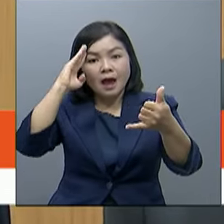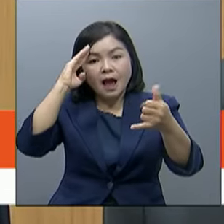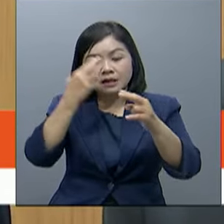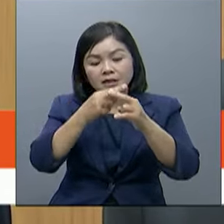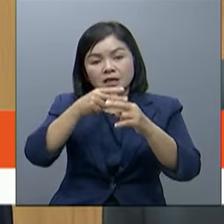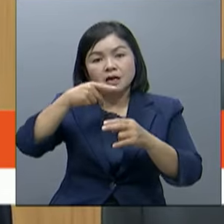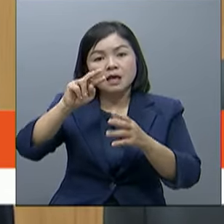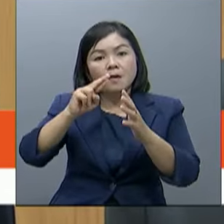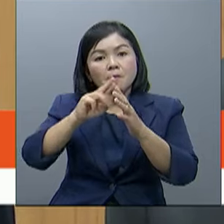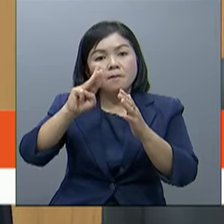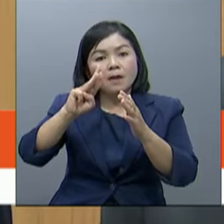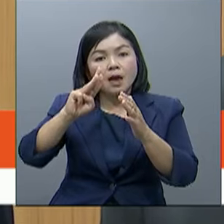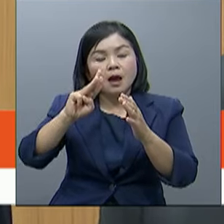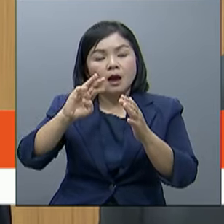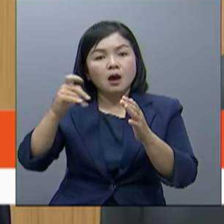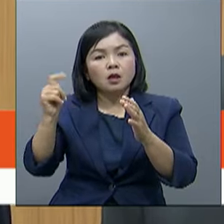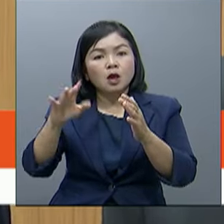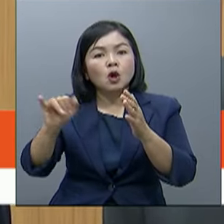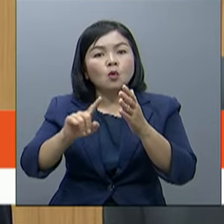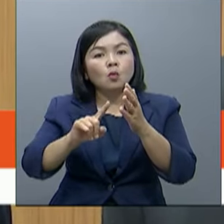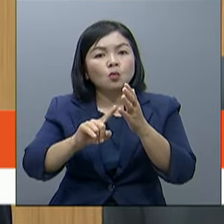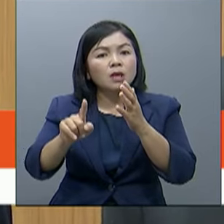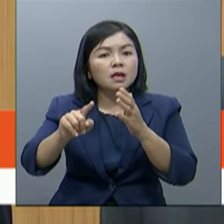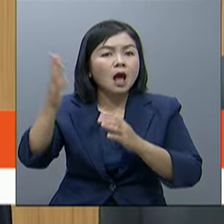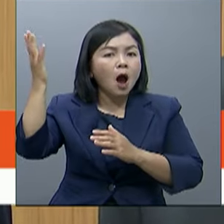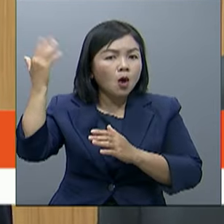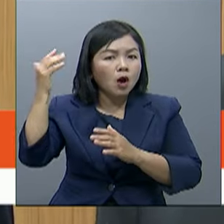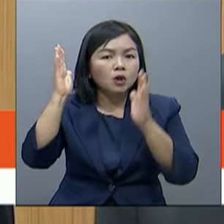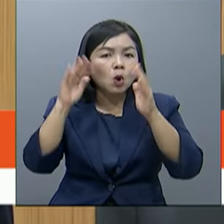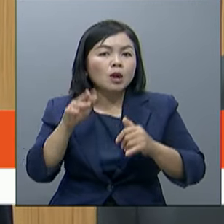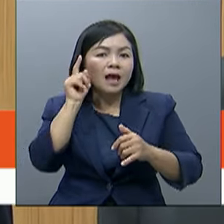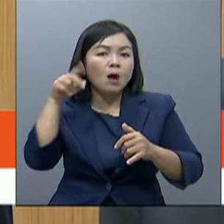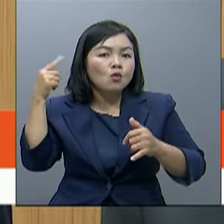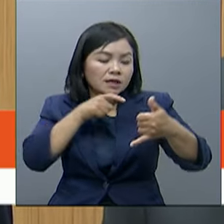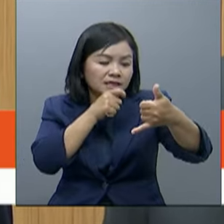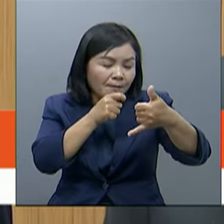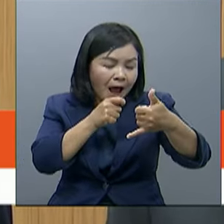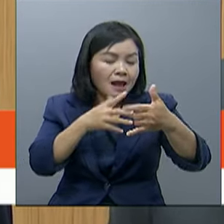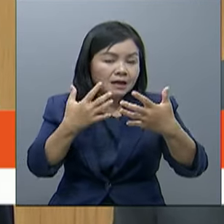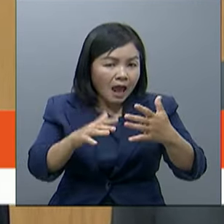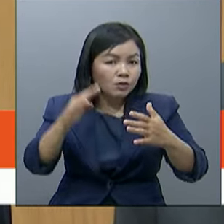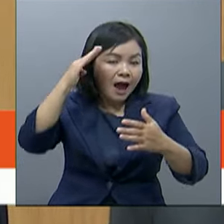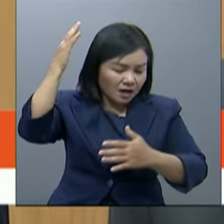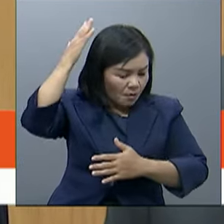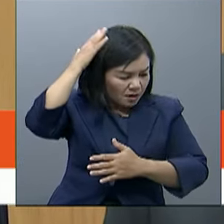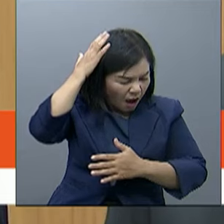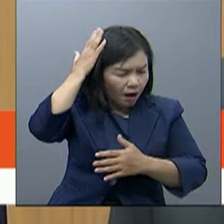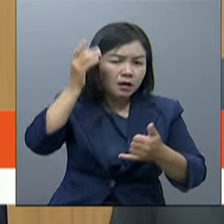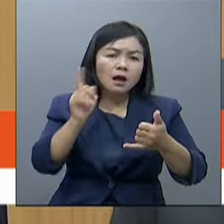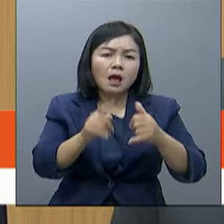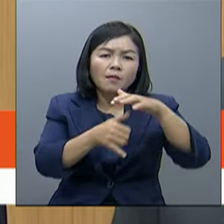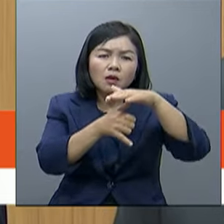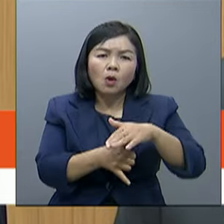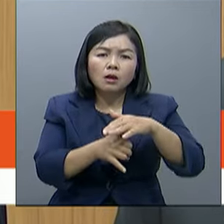ที่ได้มีการกระทำอันที่ทำร้ายนักข่าวแล้วก็มีการทำที่ผิดจริยธรรม